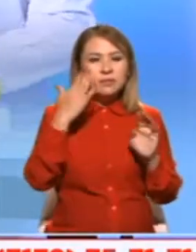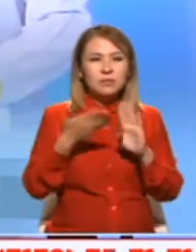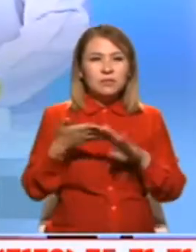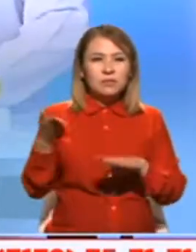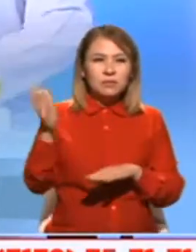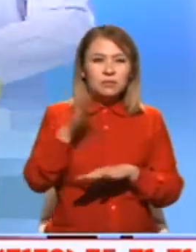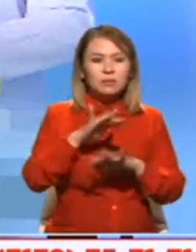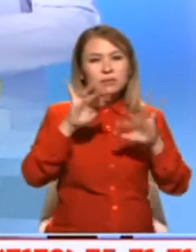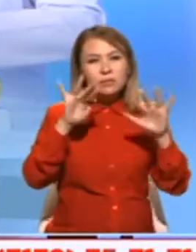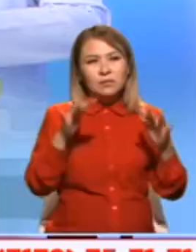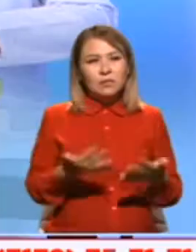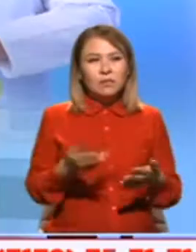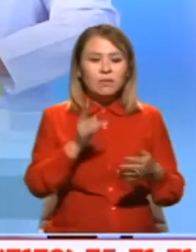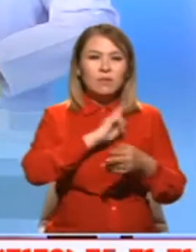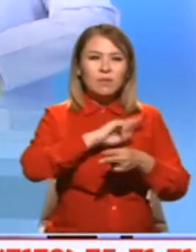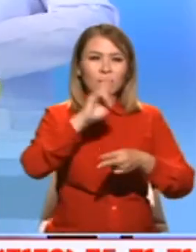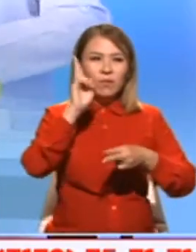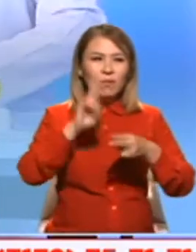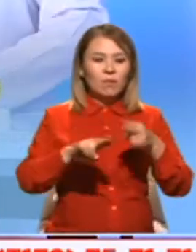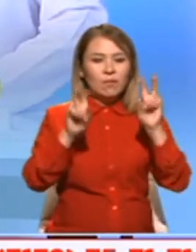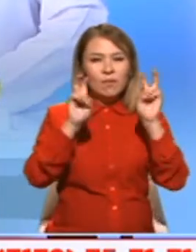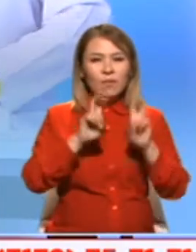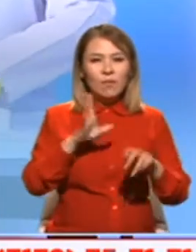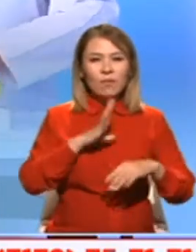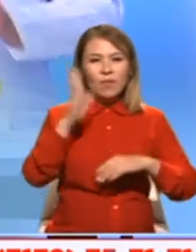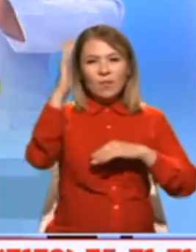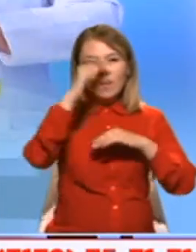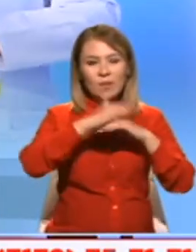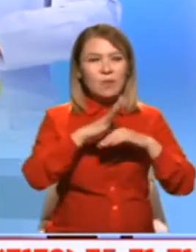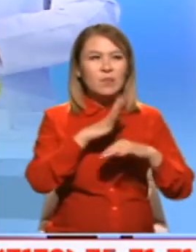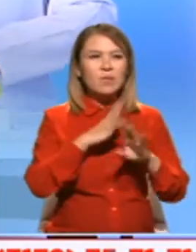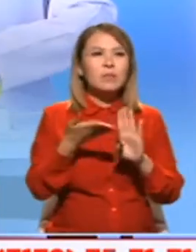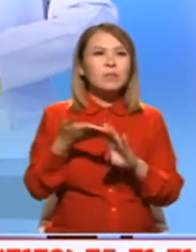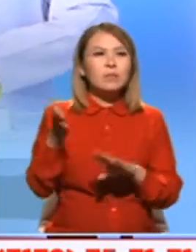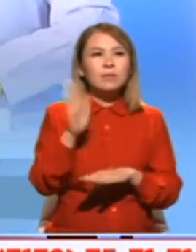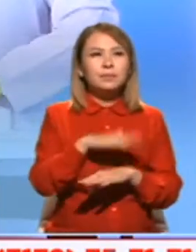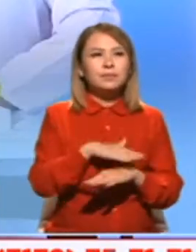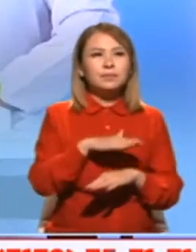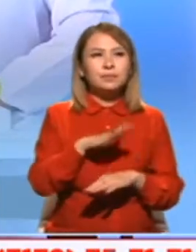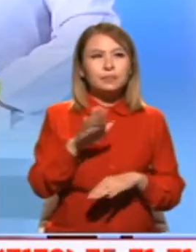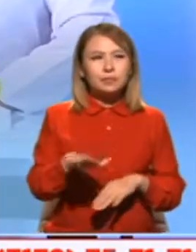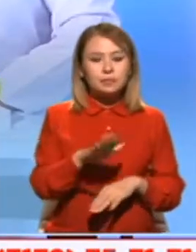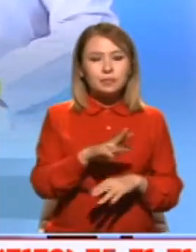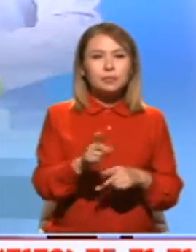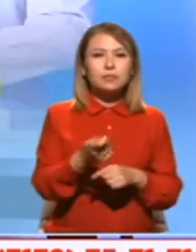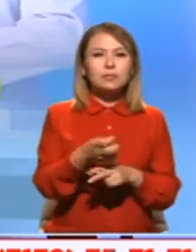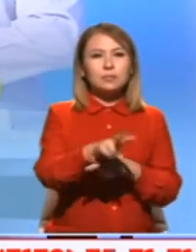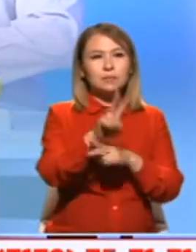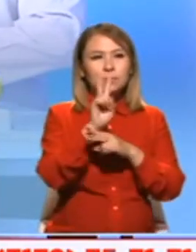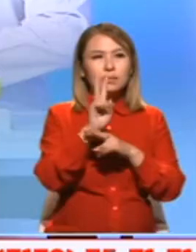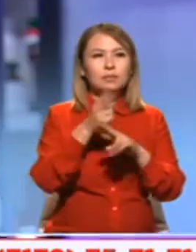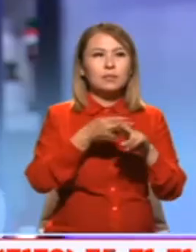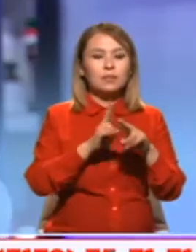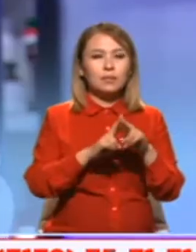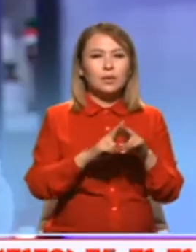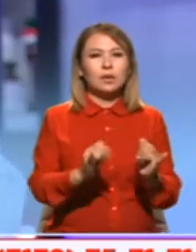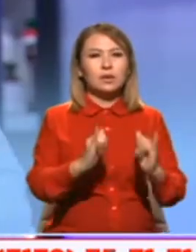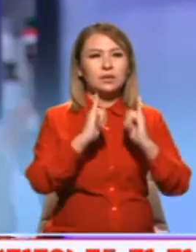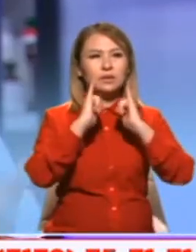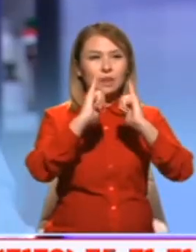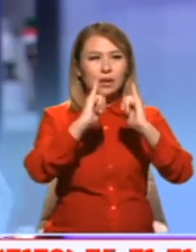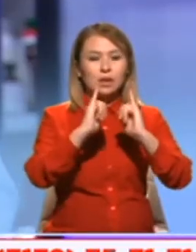жұмыс шаршайсыз да көбісі, яғни бір орында отырдыңыздар ұзақ, иә? Үйге барғаннан кейін аяқтарыңызды көтеріп, яғни кішкене жатып